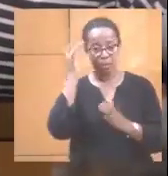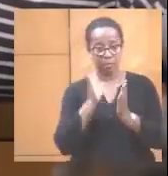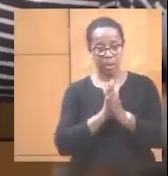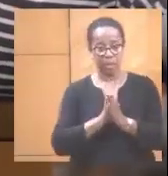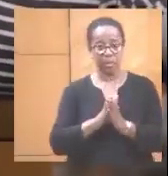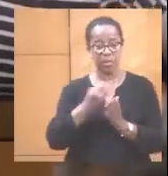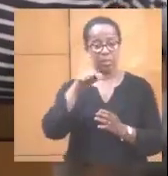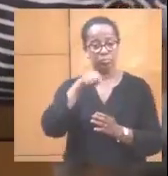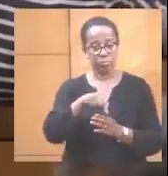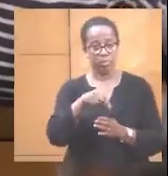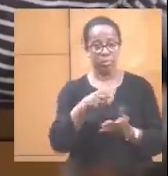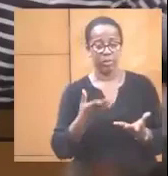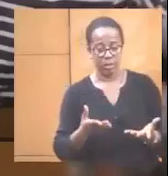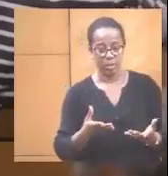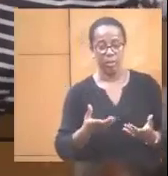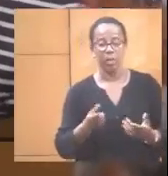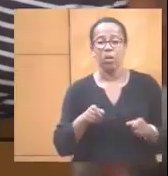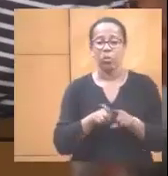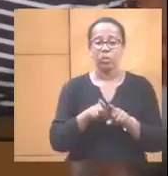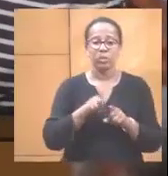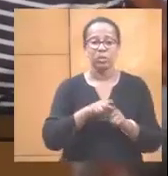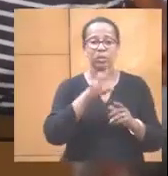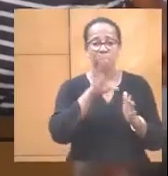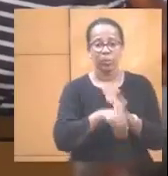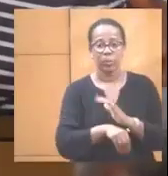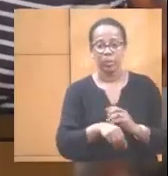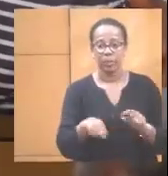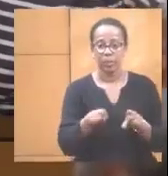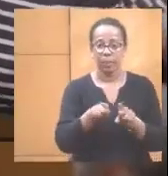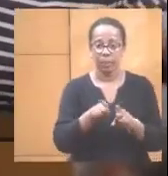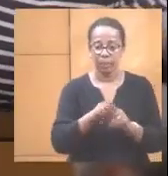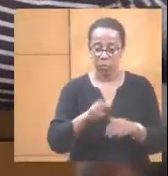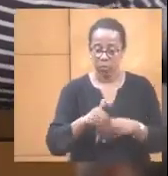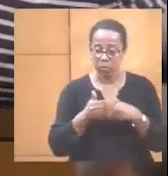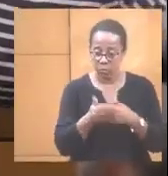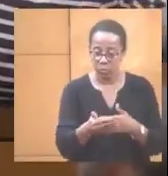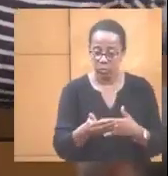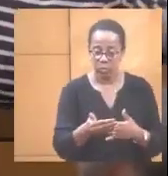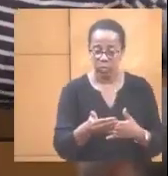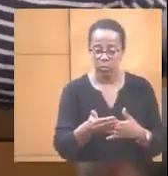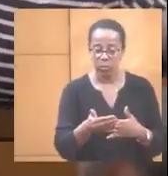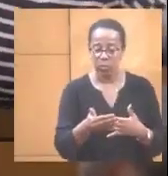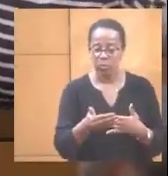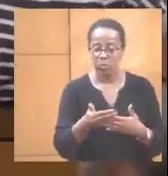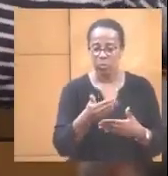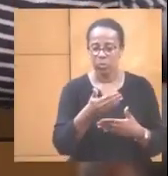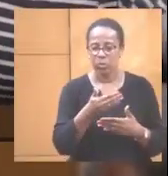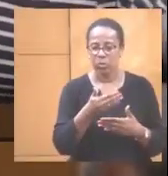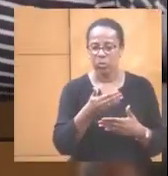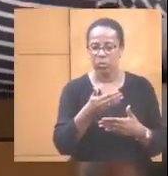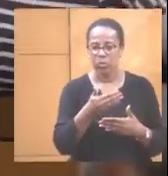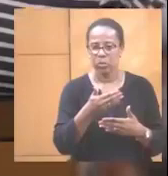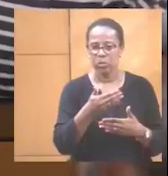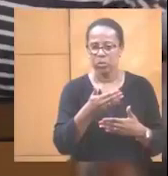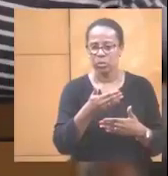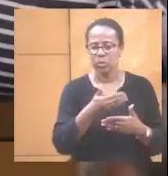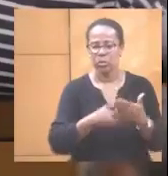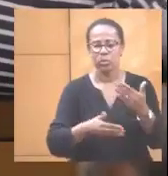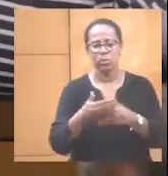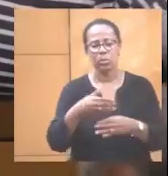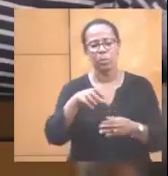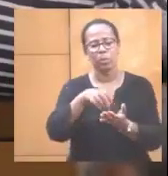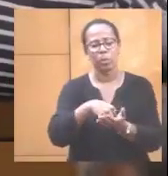Sainte-Marie, mais également de poursuivre la construction qui va monter en puissance du